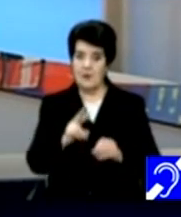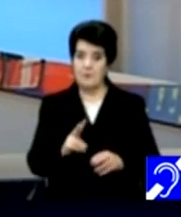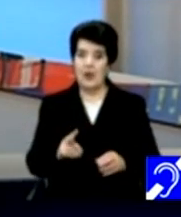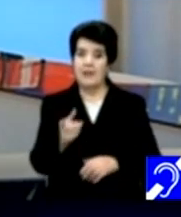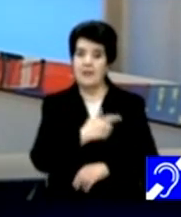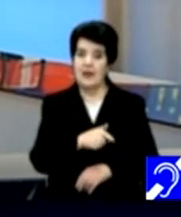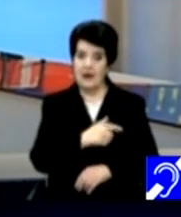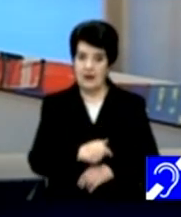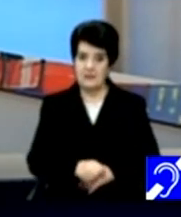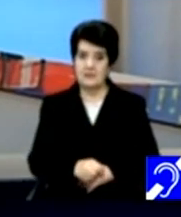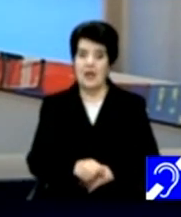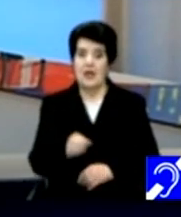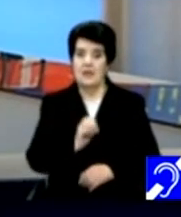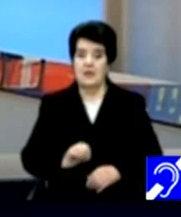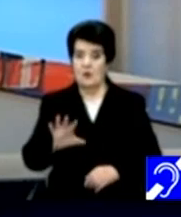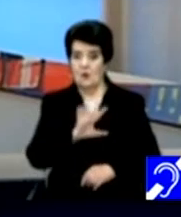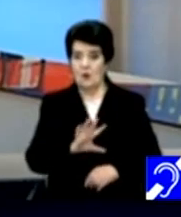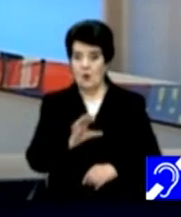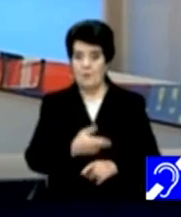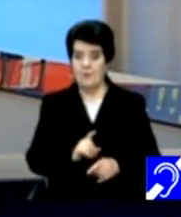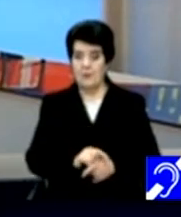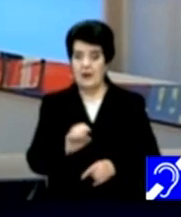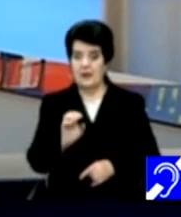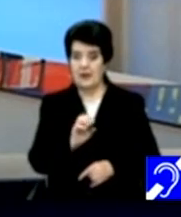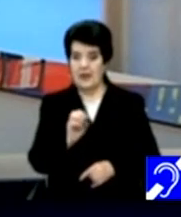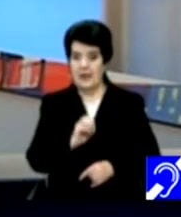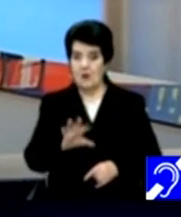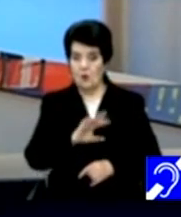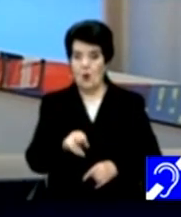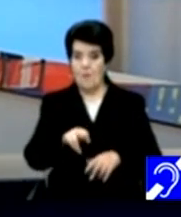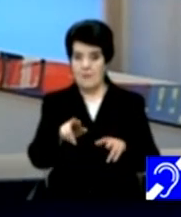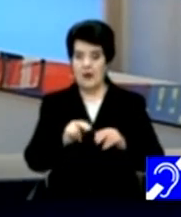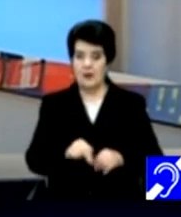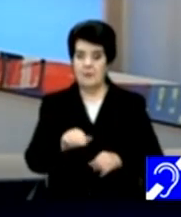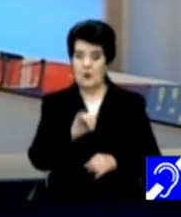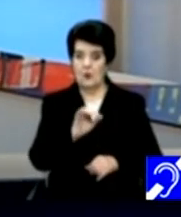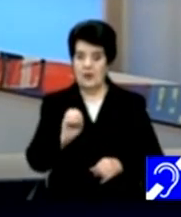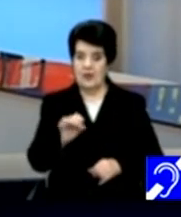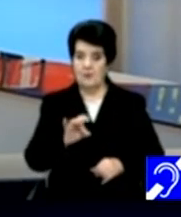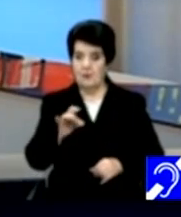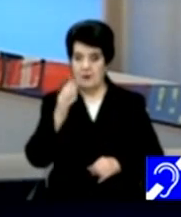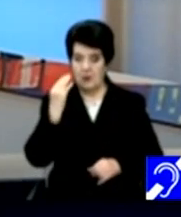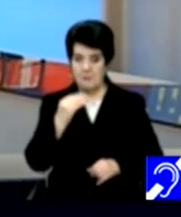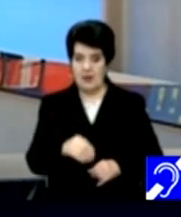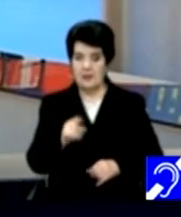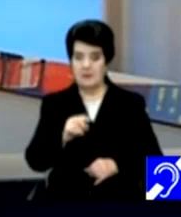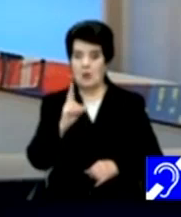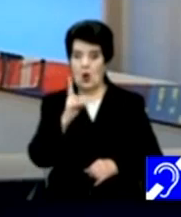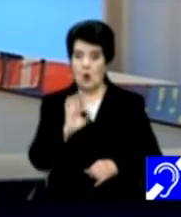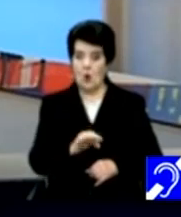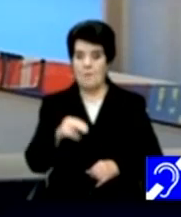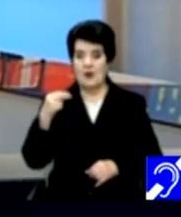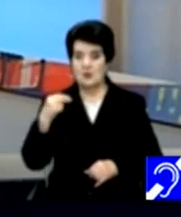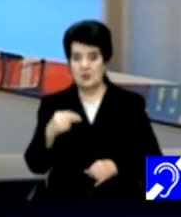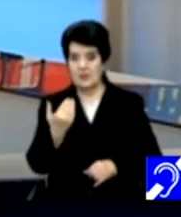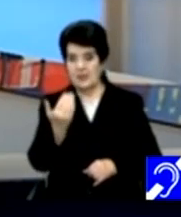delegației Legislativului European la Comitetul de Asociere Parlamentar UE Republica Moldova. La ședința prezidată de copreședintele